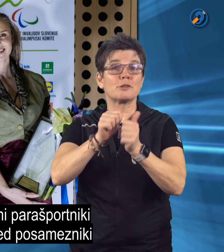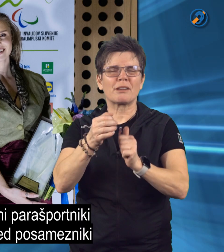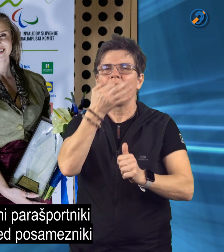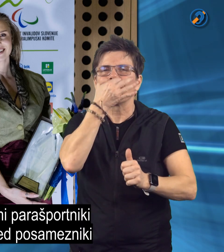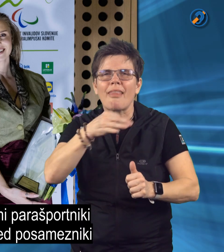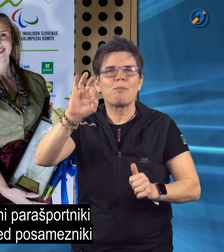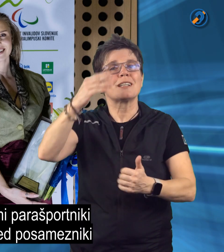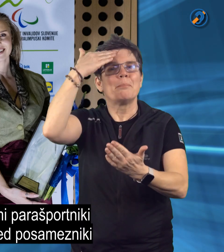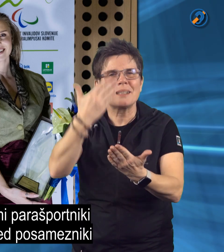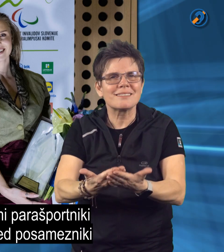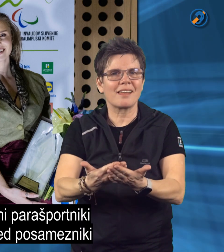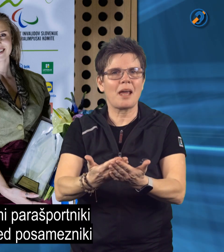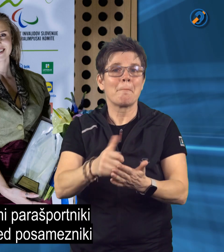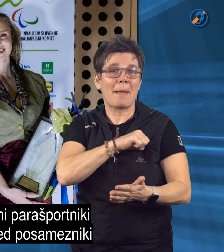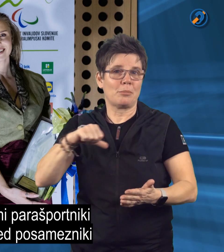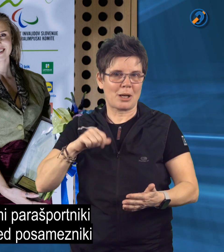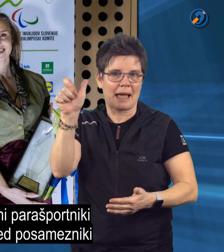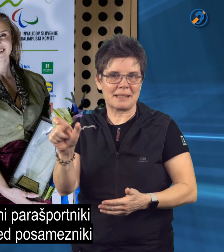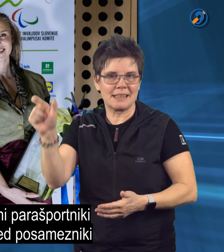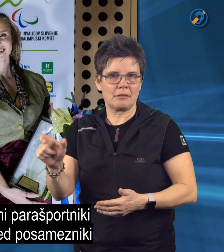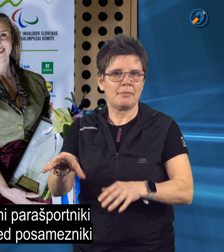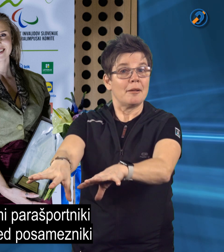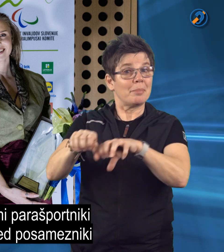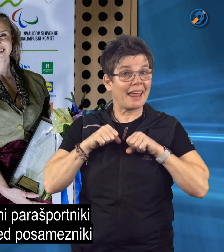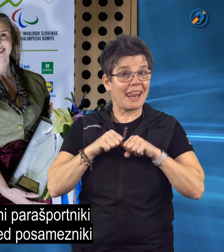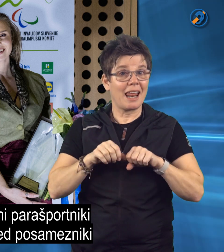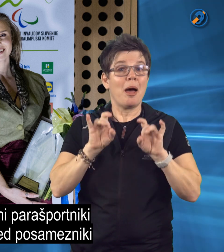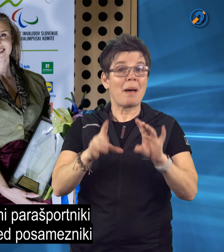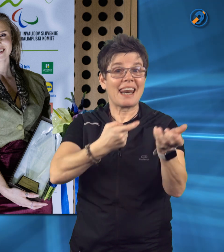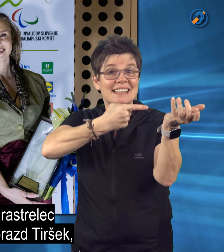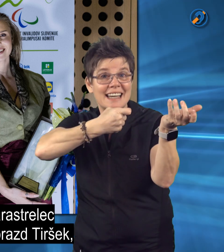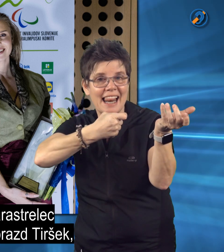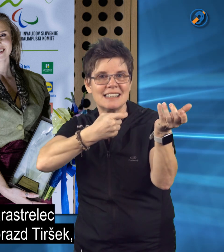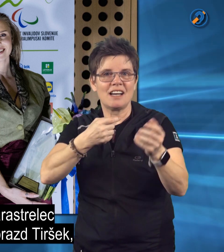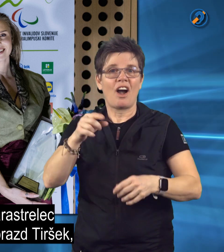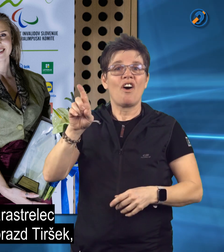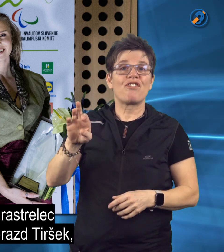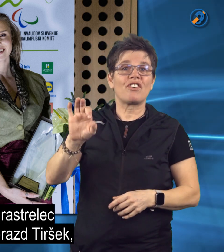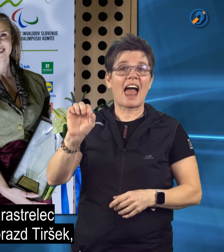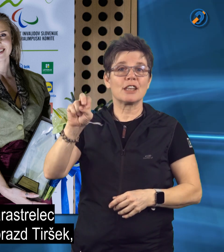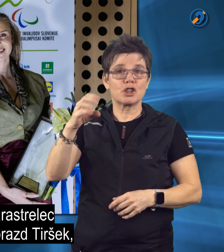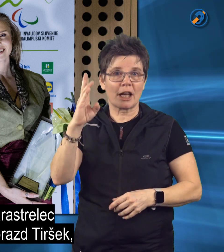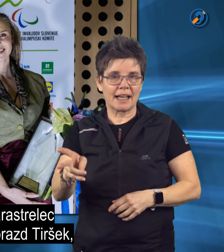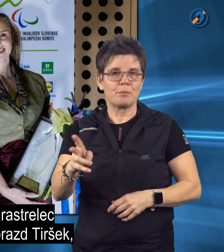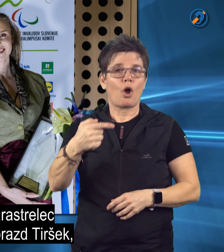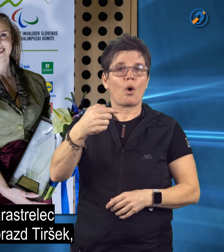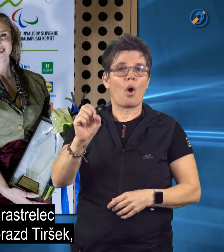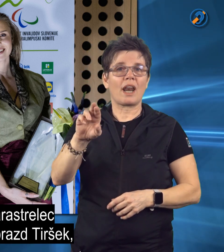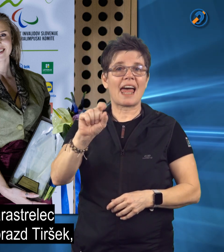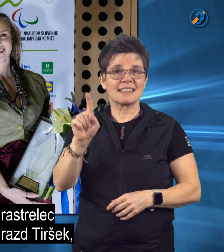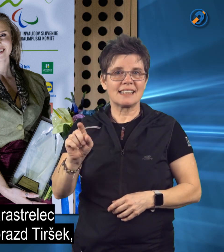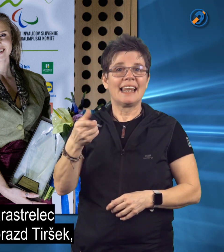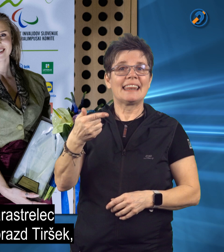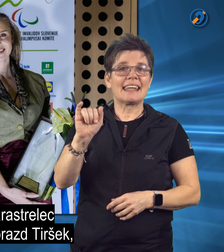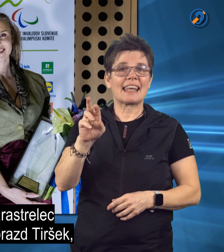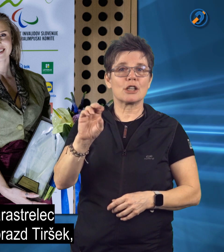Med najboljšimi parašportniki je priznanje med posamezniki prejel parastrelec Franček Gorazd Tiršek,